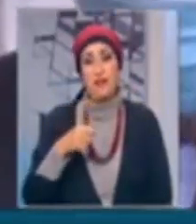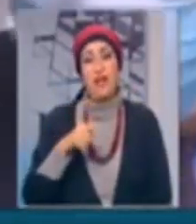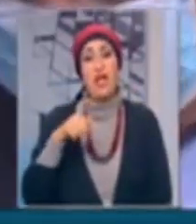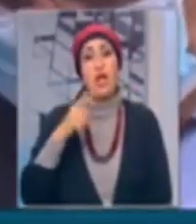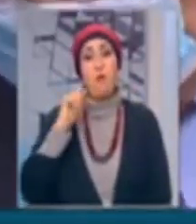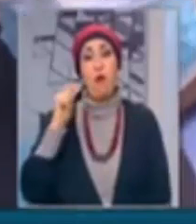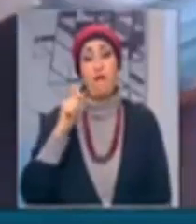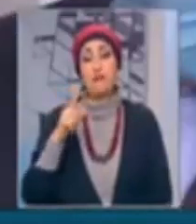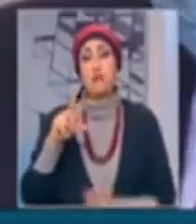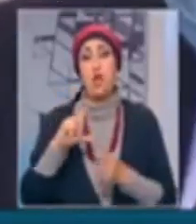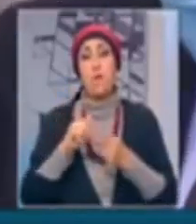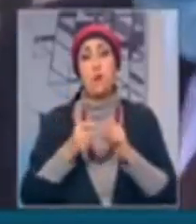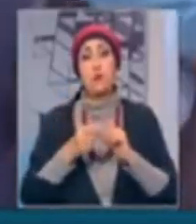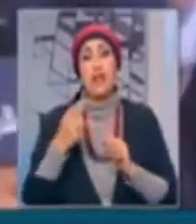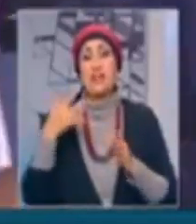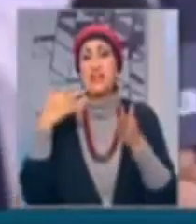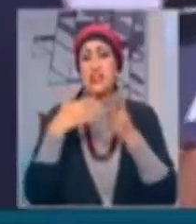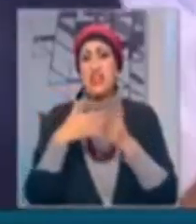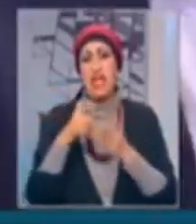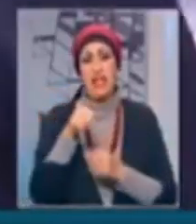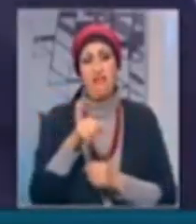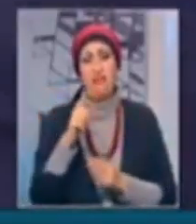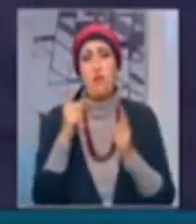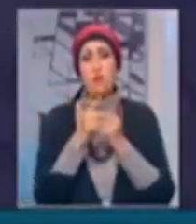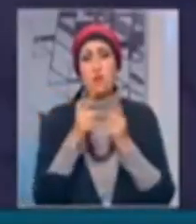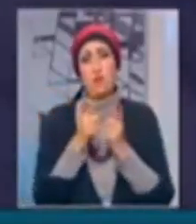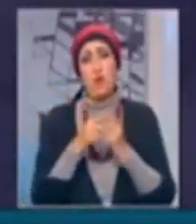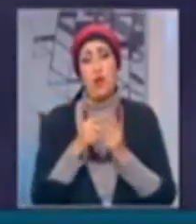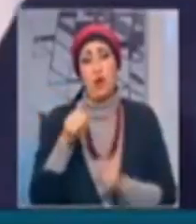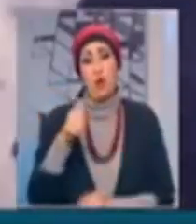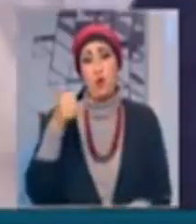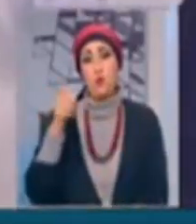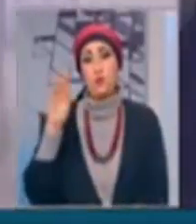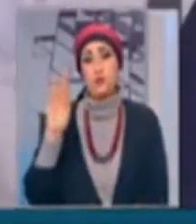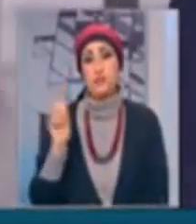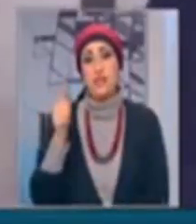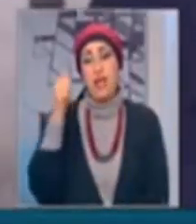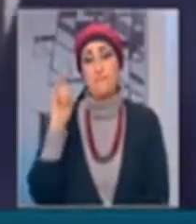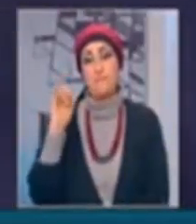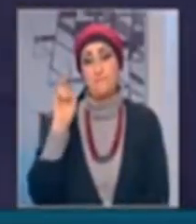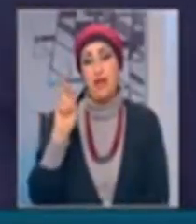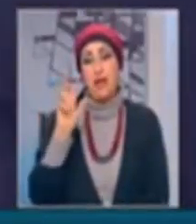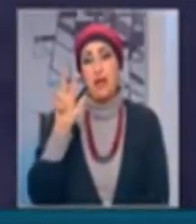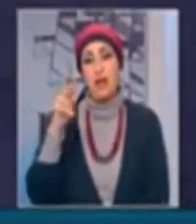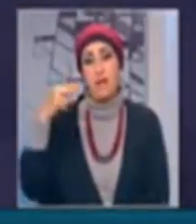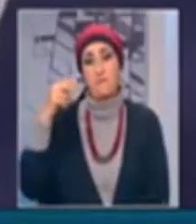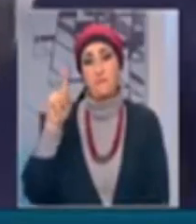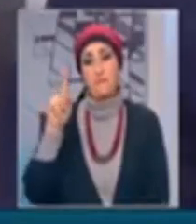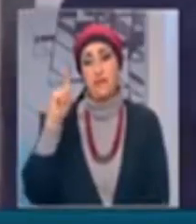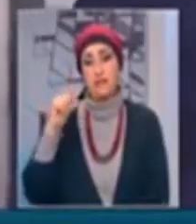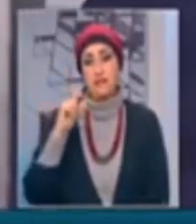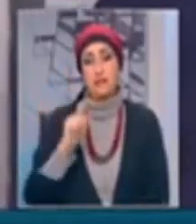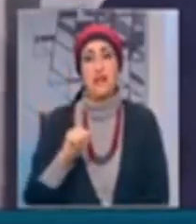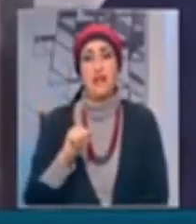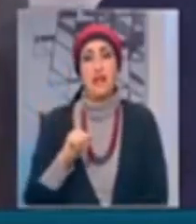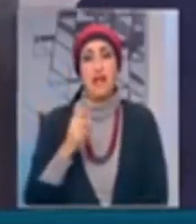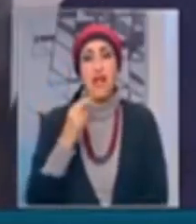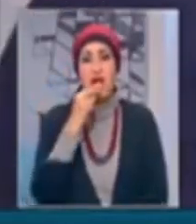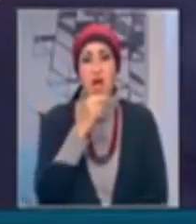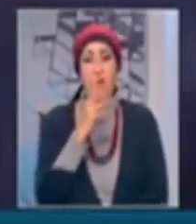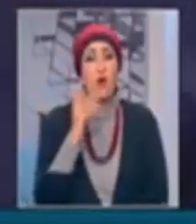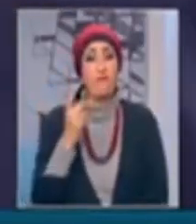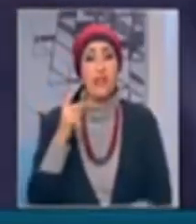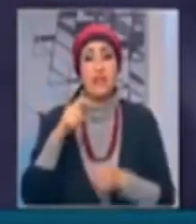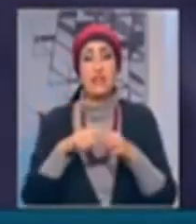محافظ بورسعيد. واخيرا في كلمه في ايجاز مع السيد الدكتور اسامه العبد رئيس اللجنه الدينيه بمجلس النواب، زميلتي العزيزه الشويت، ماذا عن